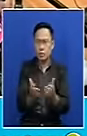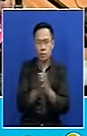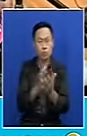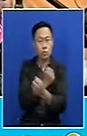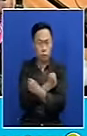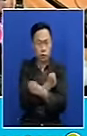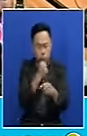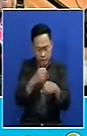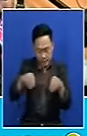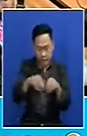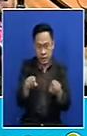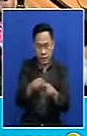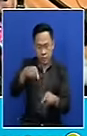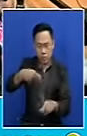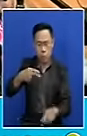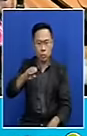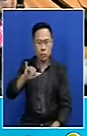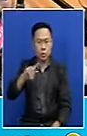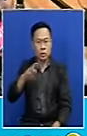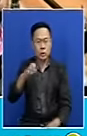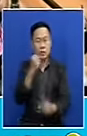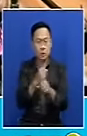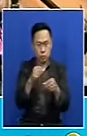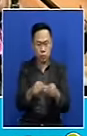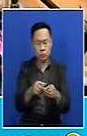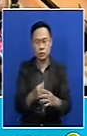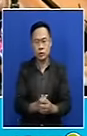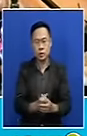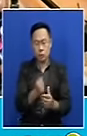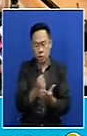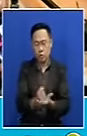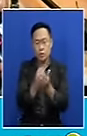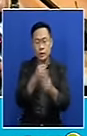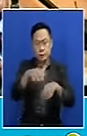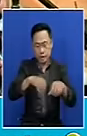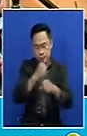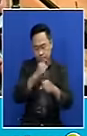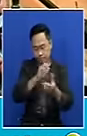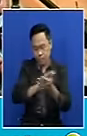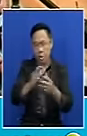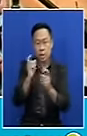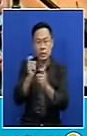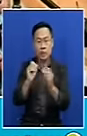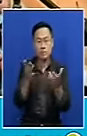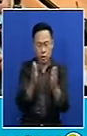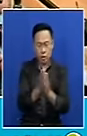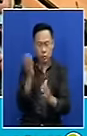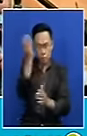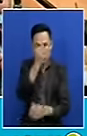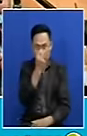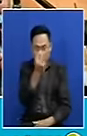ขุมวิทแล้วก็ไปหนุนโยธินต่อครับ นอกจากเรื่องความปลอดภัยของประชาชนเนื่องจากภูมิทัศน์ที่สวยงามก็